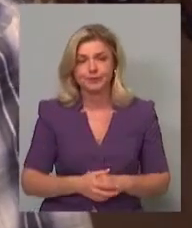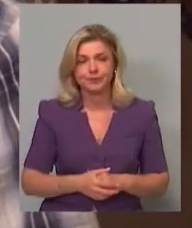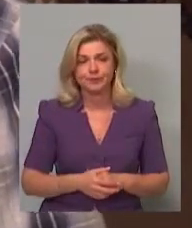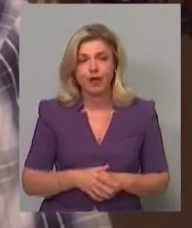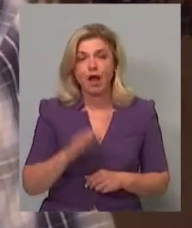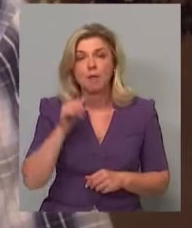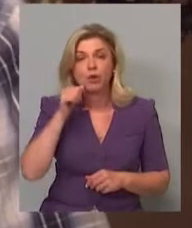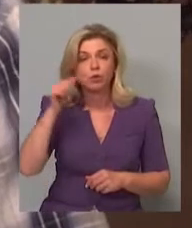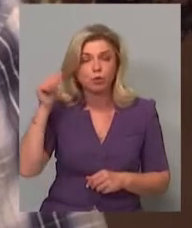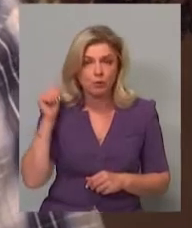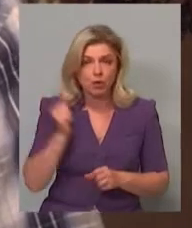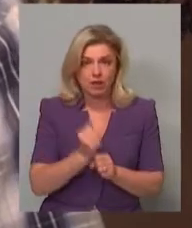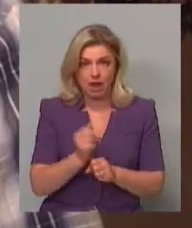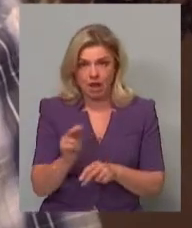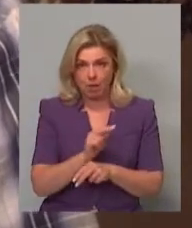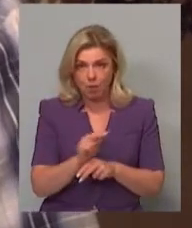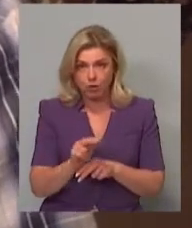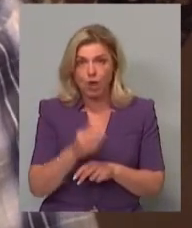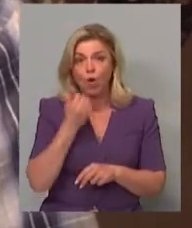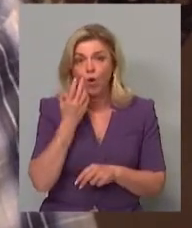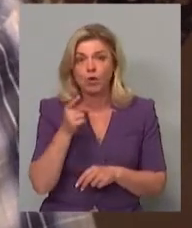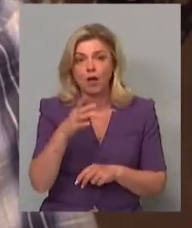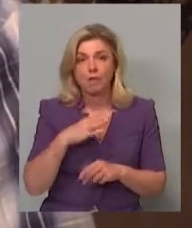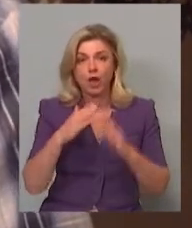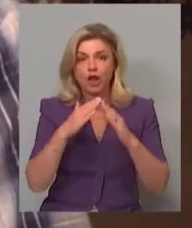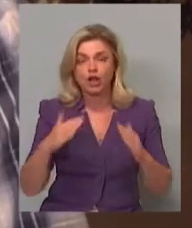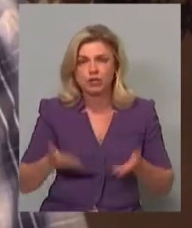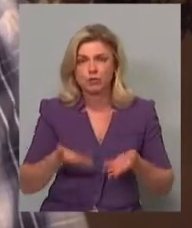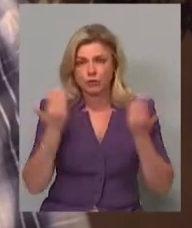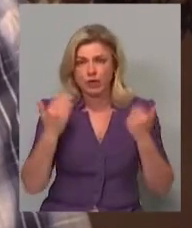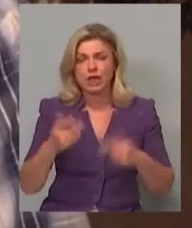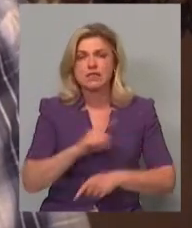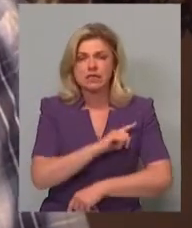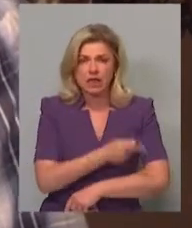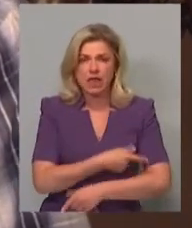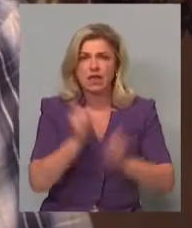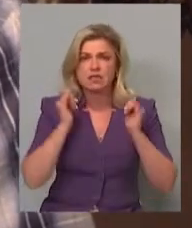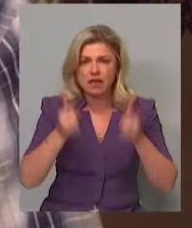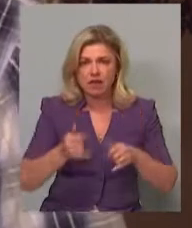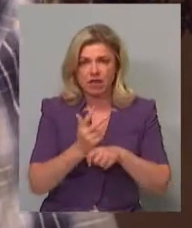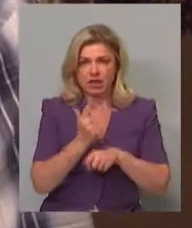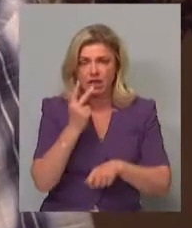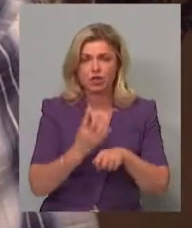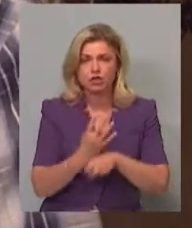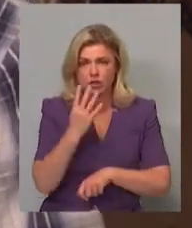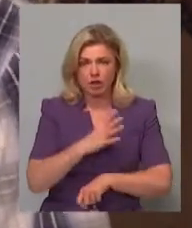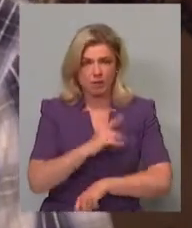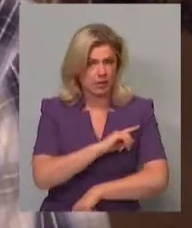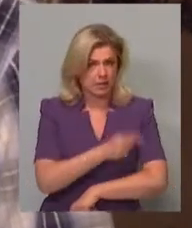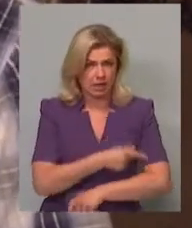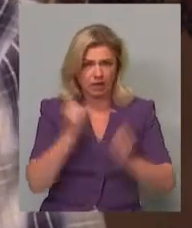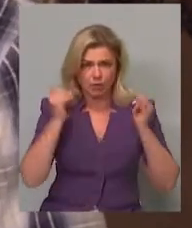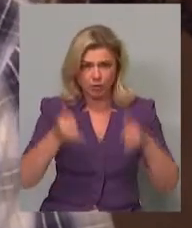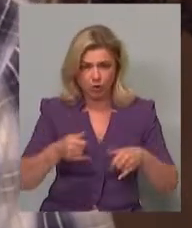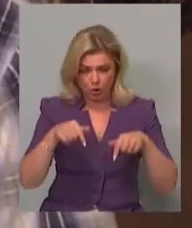а в минулому році робили ремонт. І коли вони вскрили, сильні зливи і нас 3-4 рази підтоплювало сильно. Тут